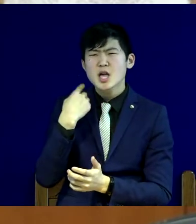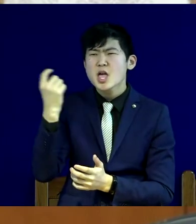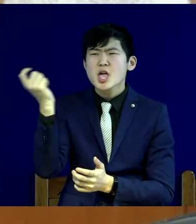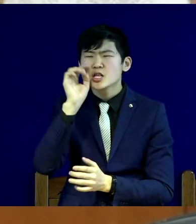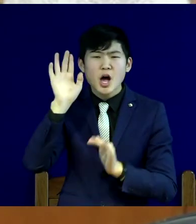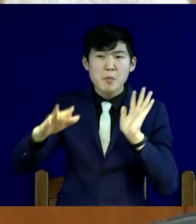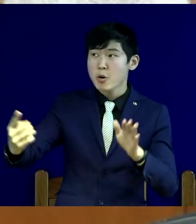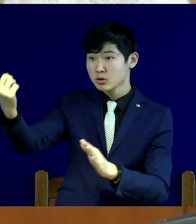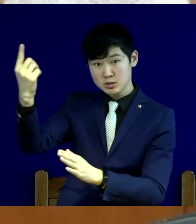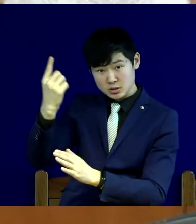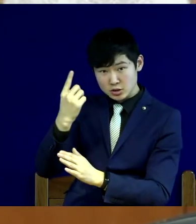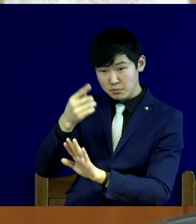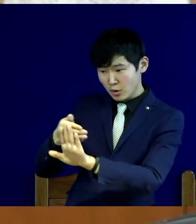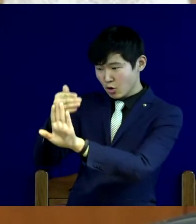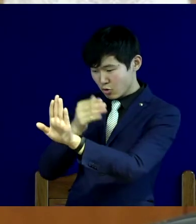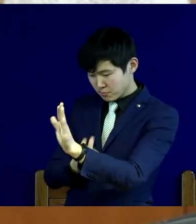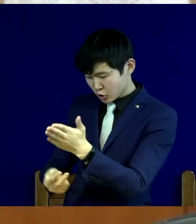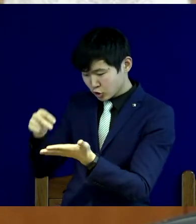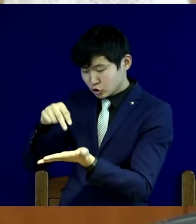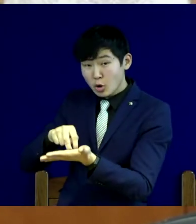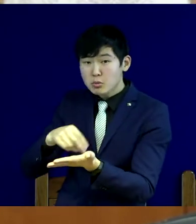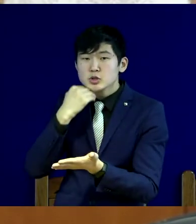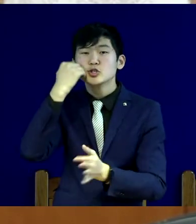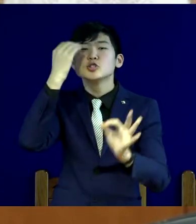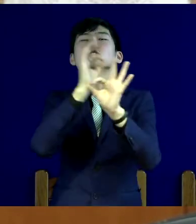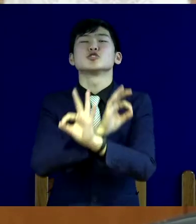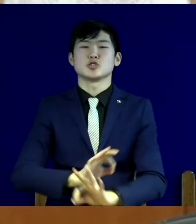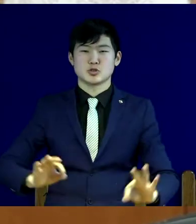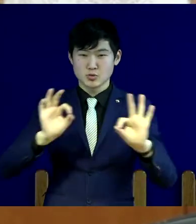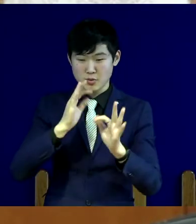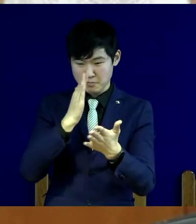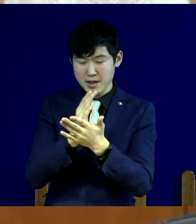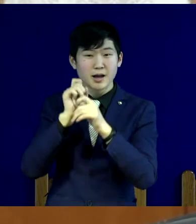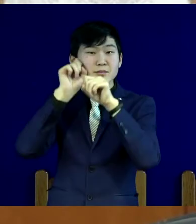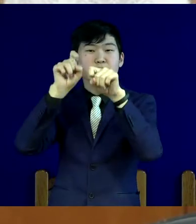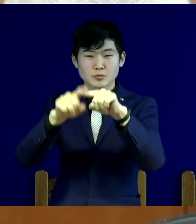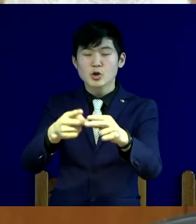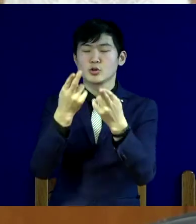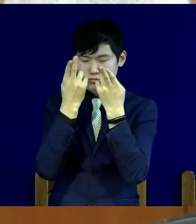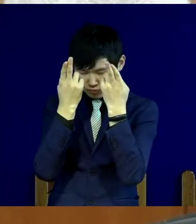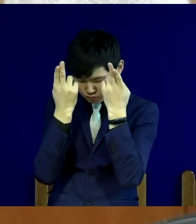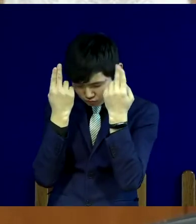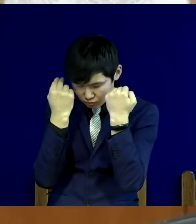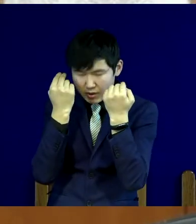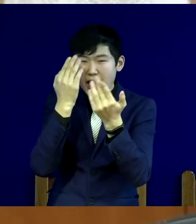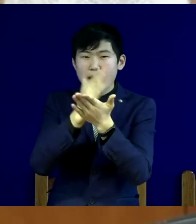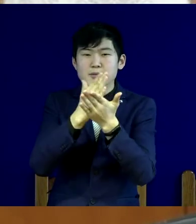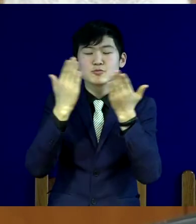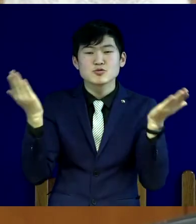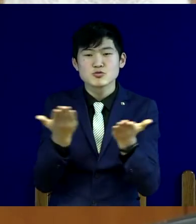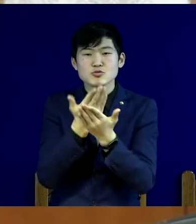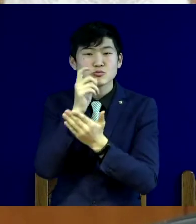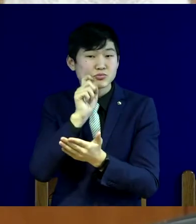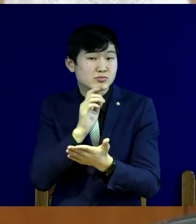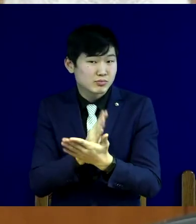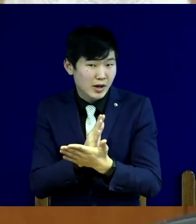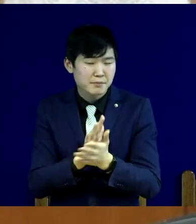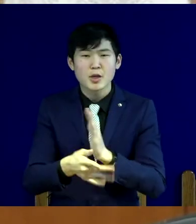주님 앞에 서기에 부끄러움이 없이 순종하는 생활을 해야 되겠다고 생각합니다 우리 몽골에 있는